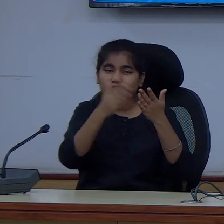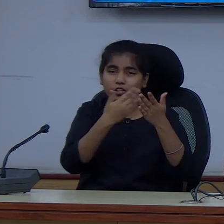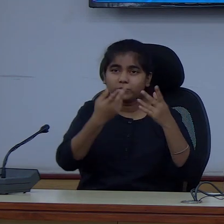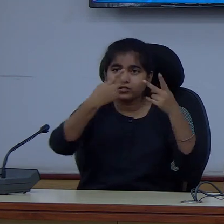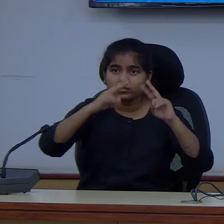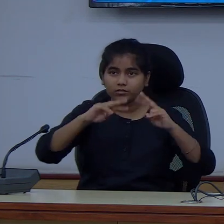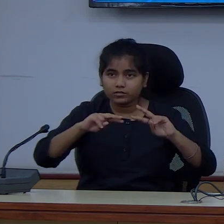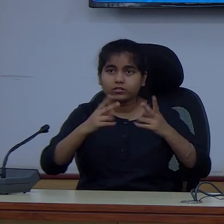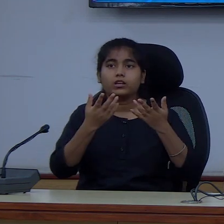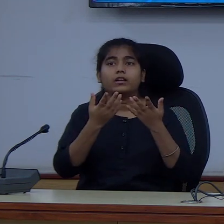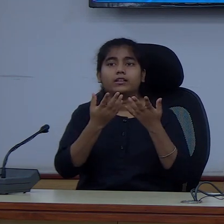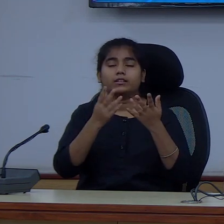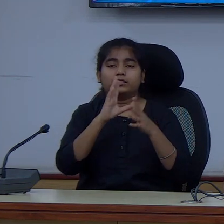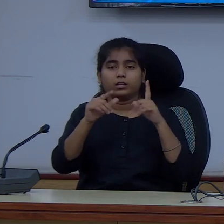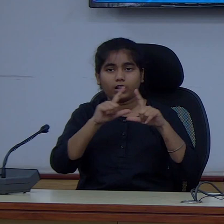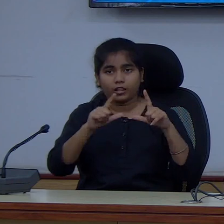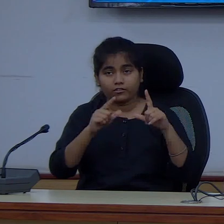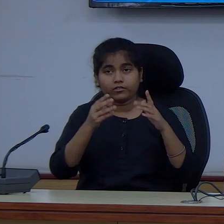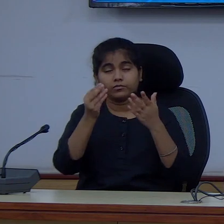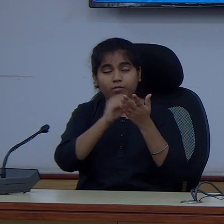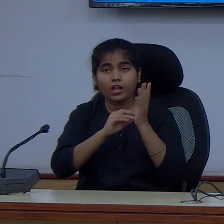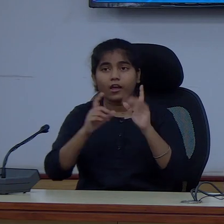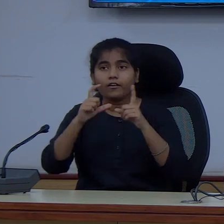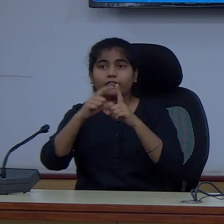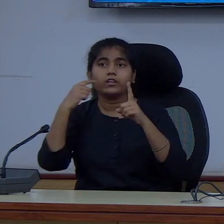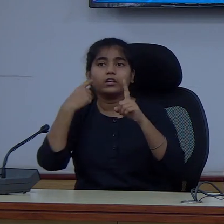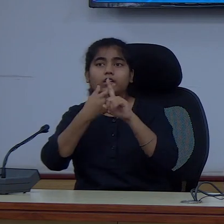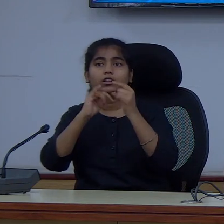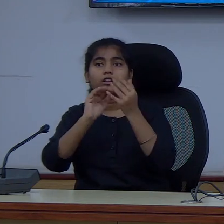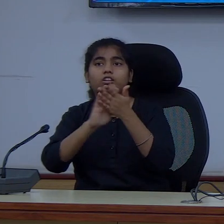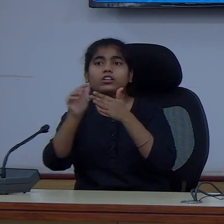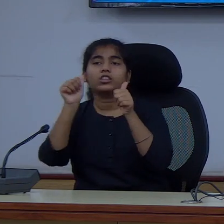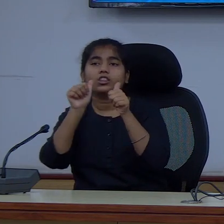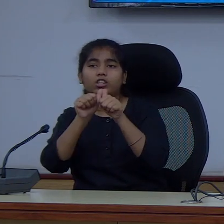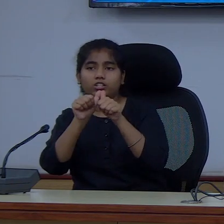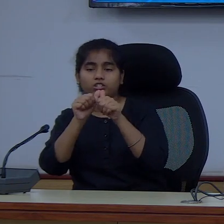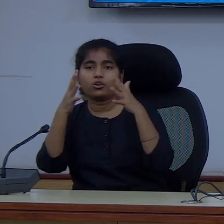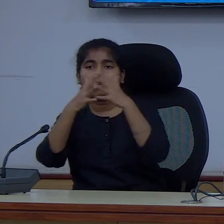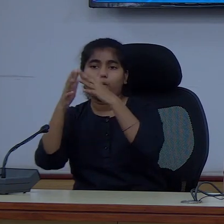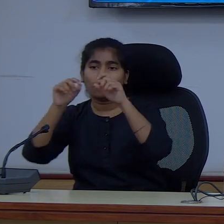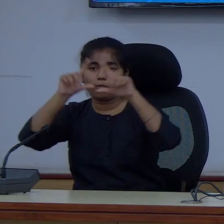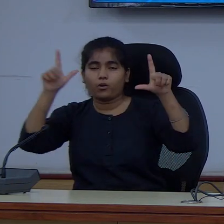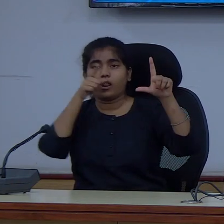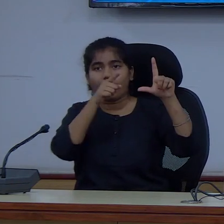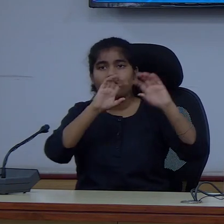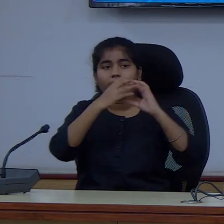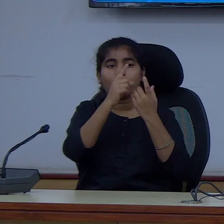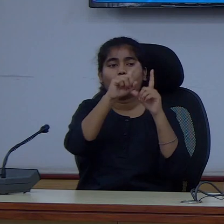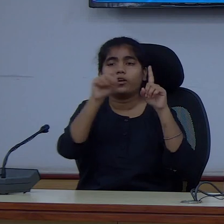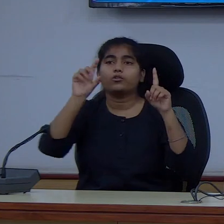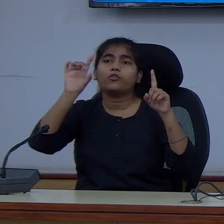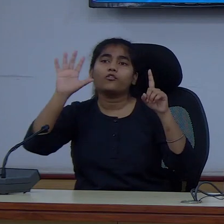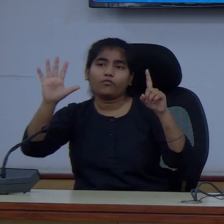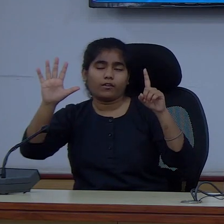हो चुकी है, बहुत सारी टेक्स्ट बुक्स के लेसन साइन लैंग्वेज में दीक्षा पोर्टल पर भी